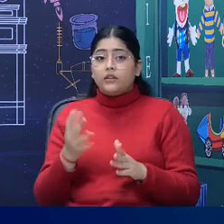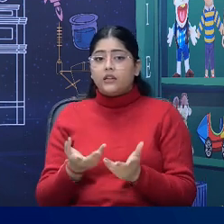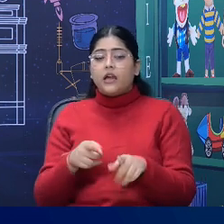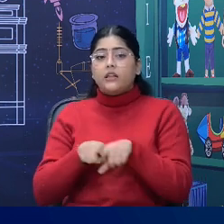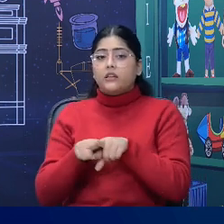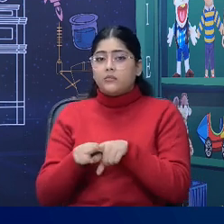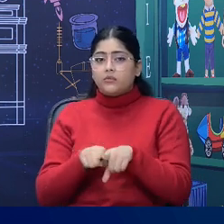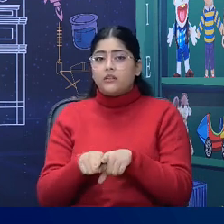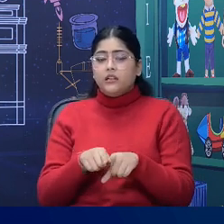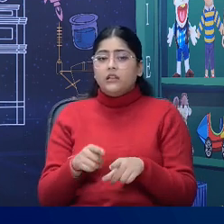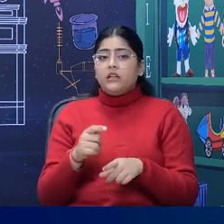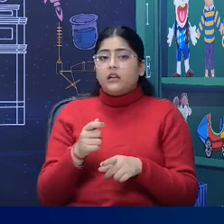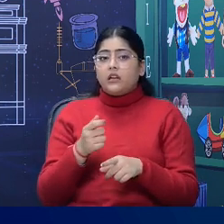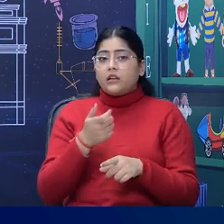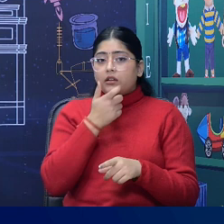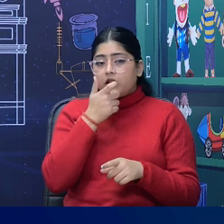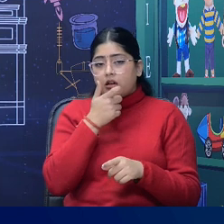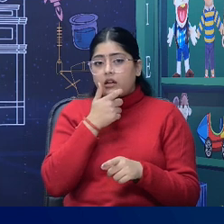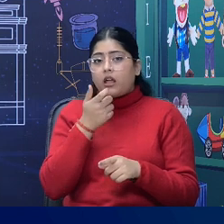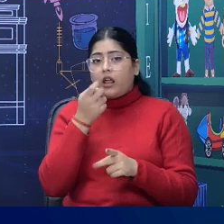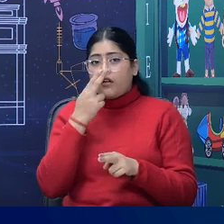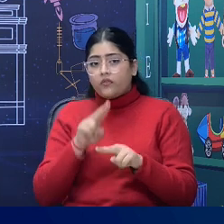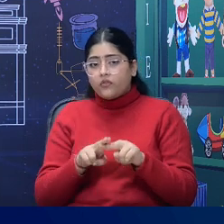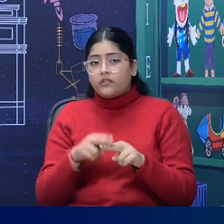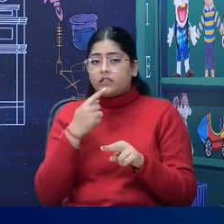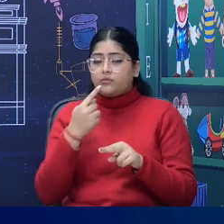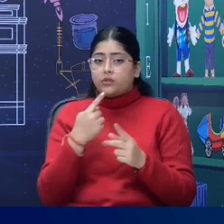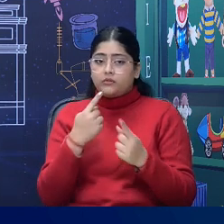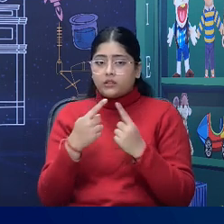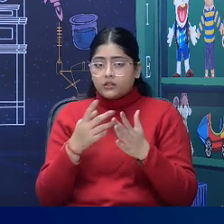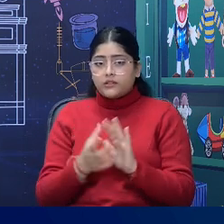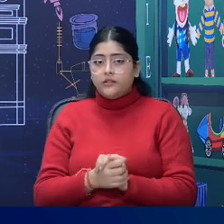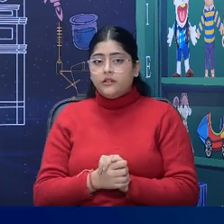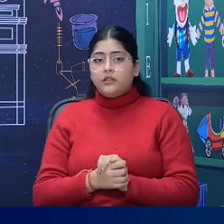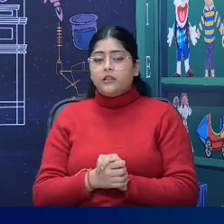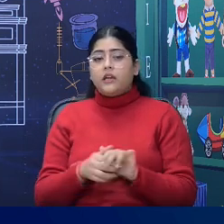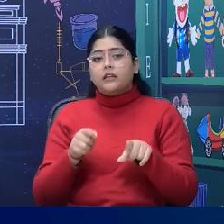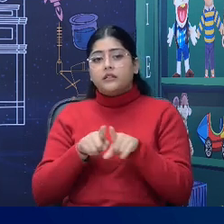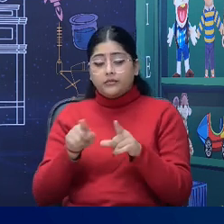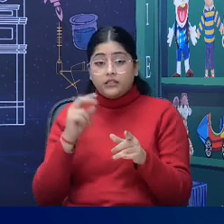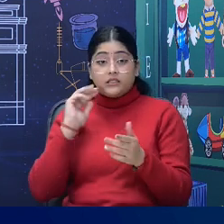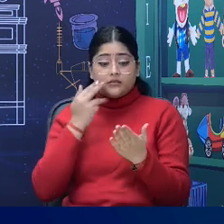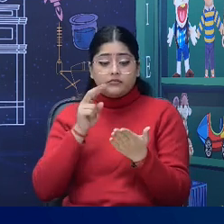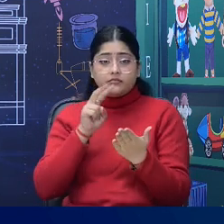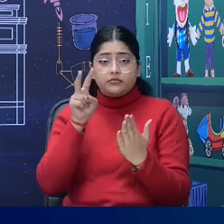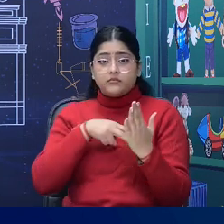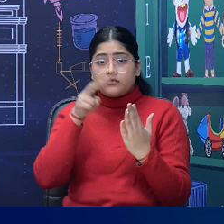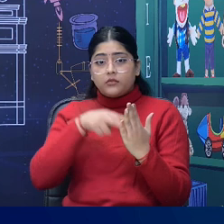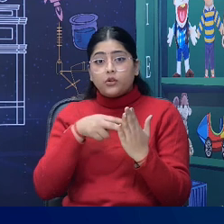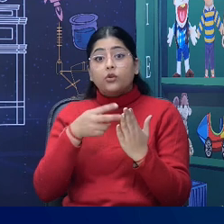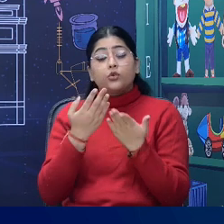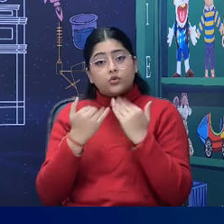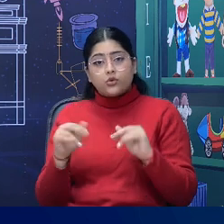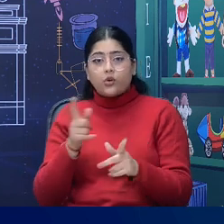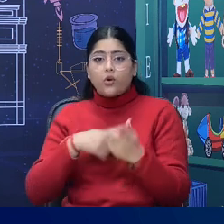में या फिर एक चुटकी लेते हुए जो है वो बात को कहते हैं और फिर रचना को जब हम उस हिसाब से पढ़ रहे होते हैं तो बच्चों को भी आनंद आता है हम